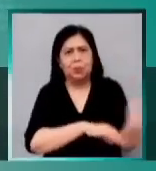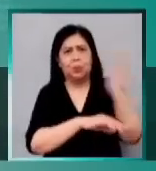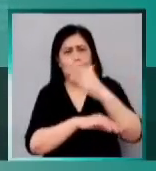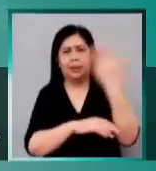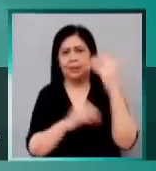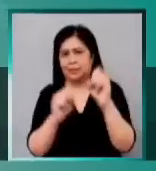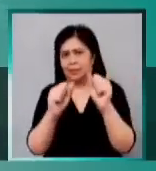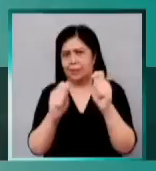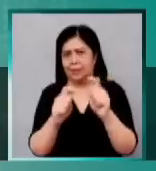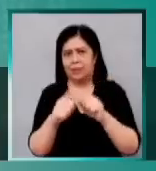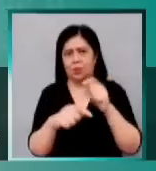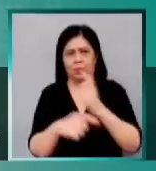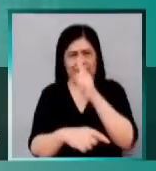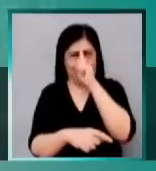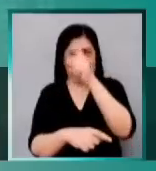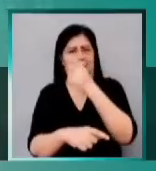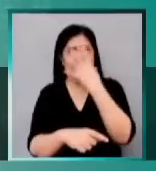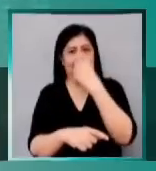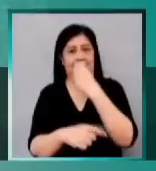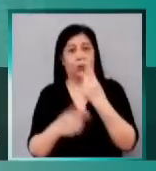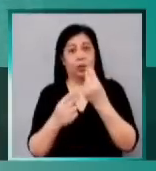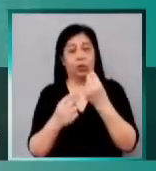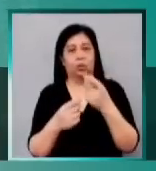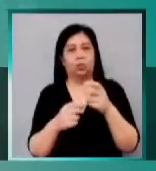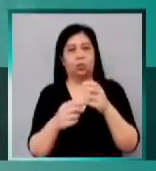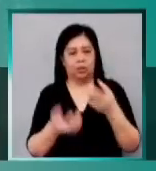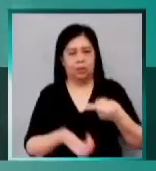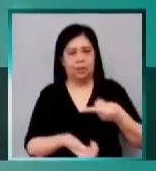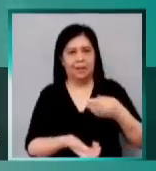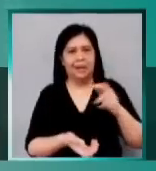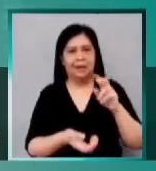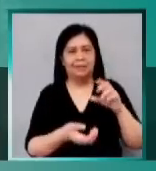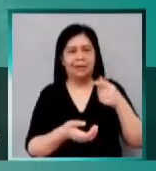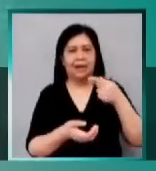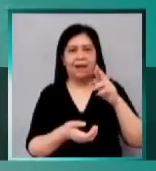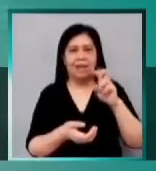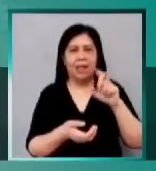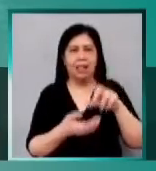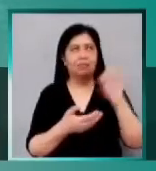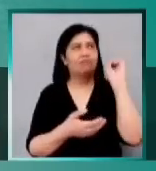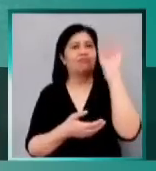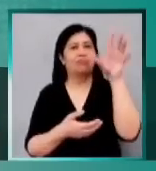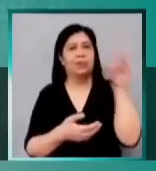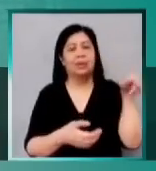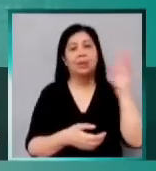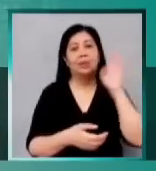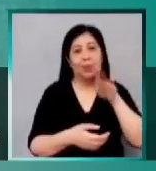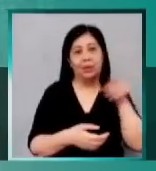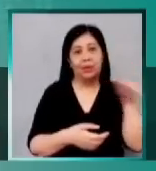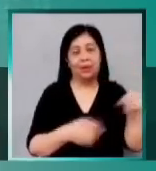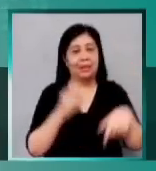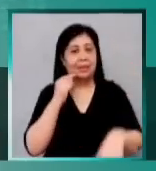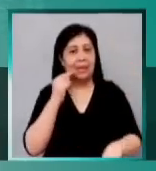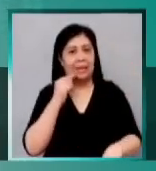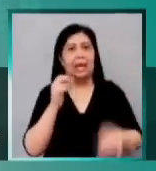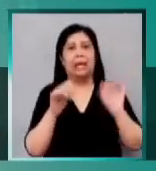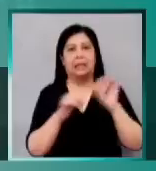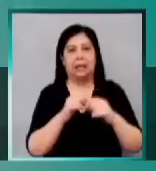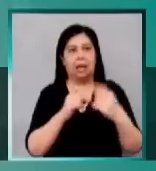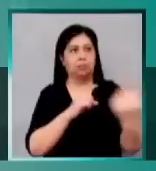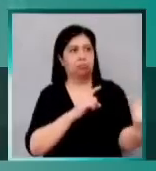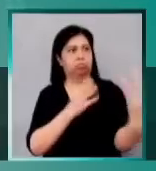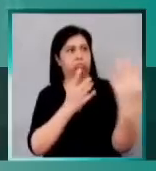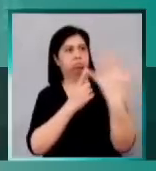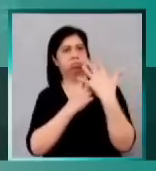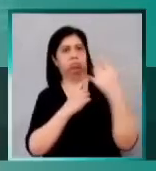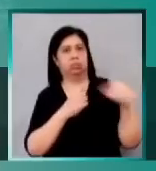sobrang asar, nagtapon ng graba sa bubong ng kapitbahay ang kapatid ni Nelda. Doon na raw sumugod ang mga kapitbahay